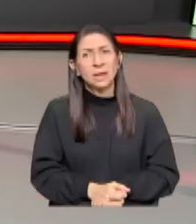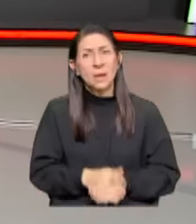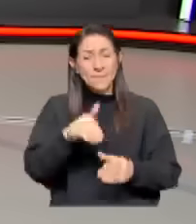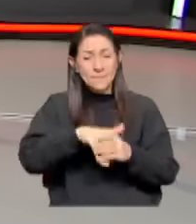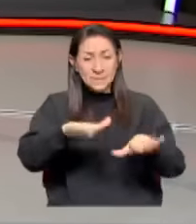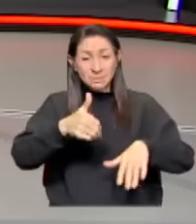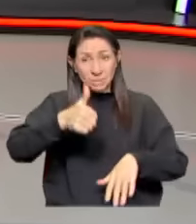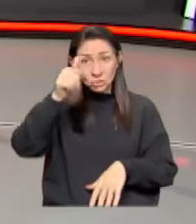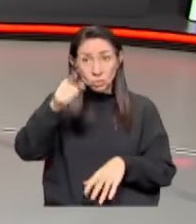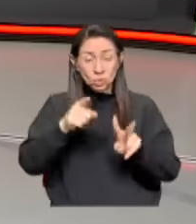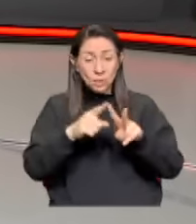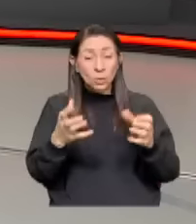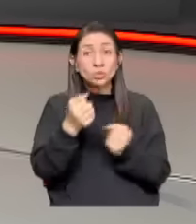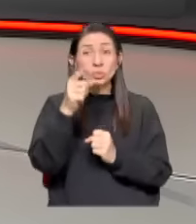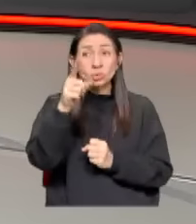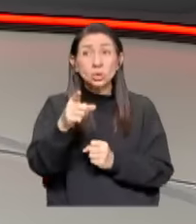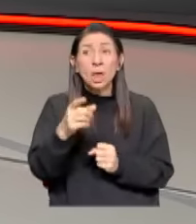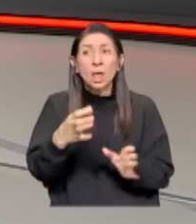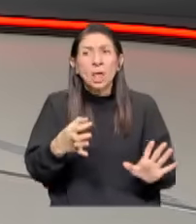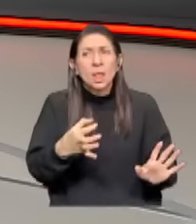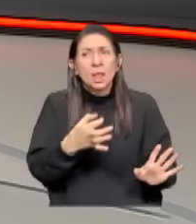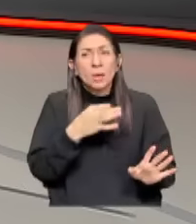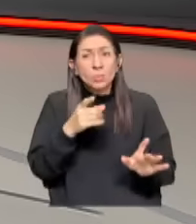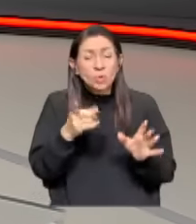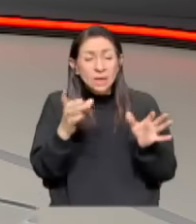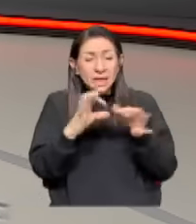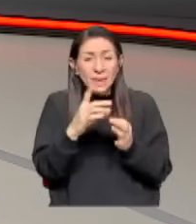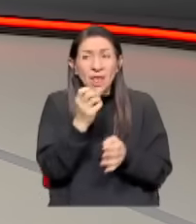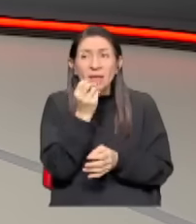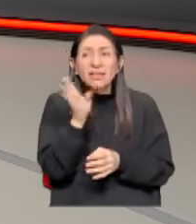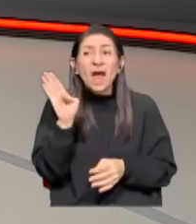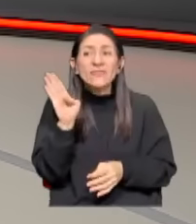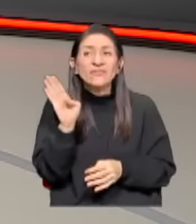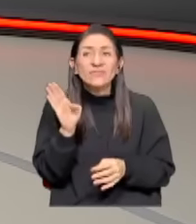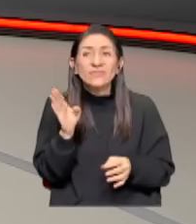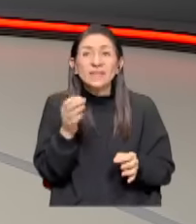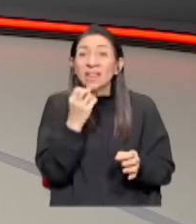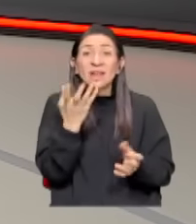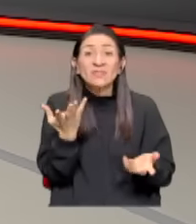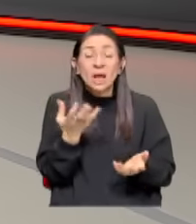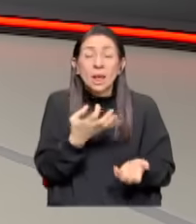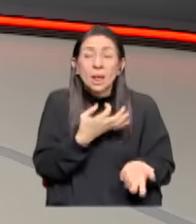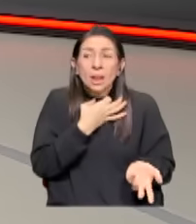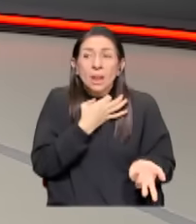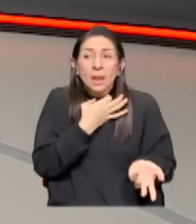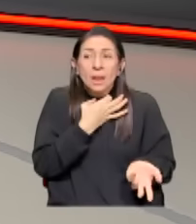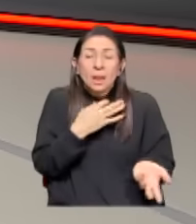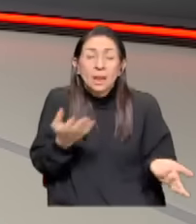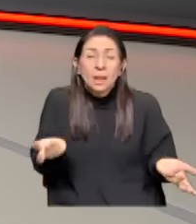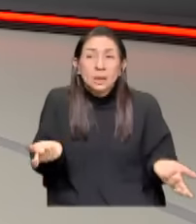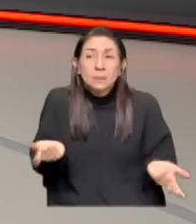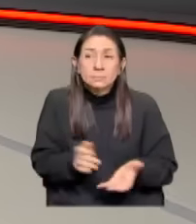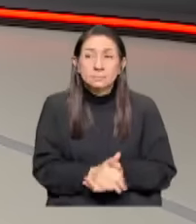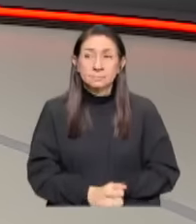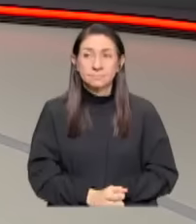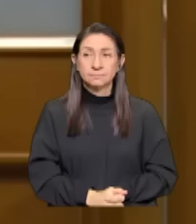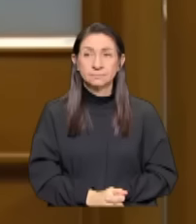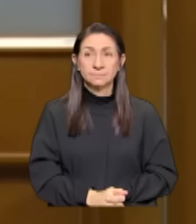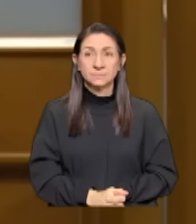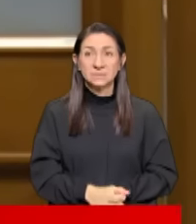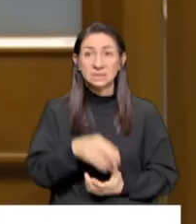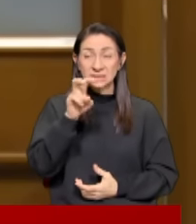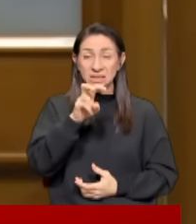Meclis Başkanı Numan Kurtulmuş da duruma dair bir itirafta bulunuyor. İtiraf çaresizlik.